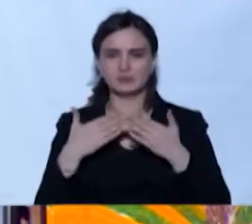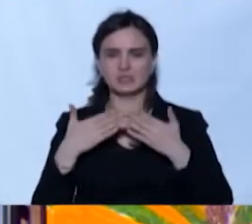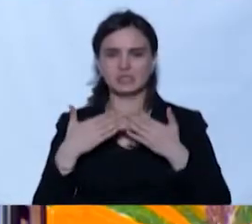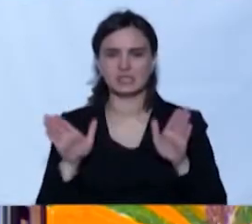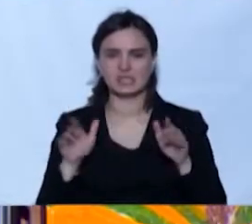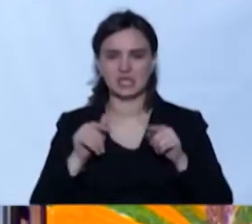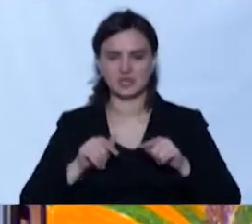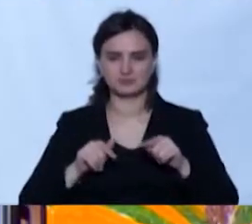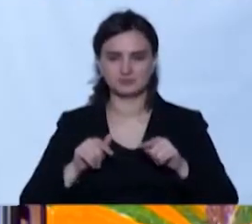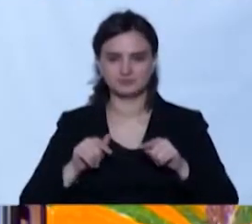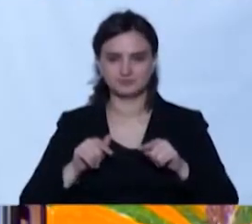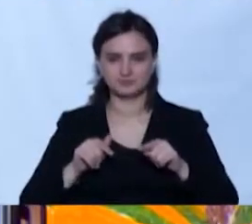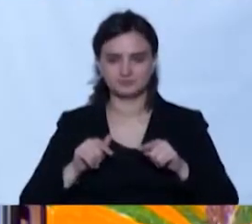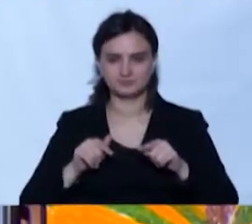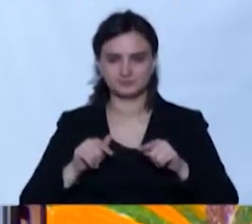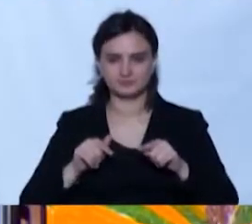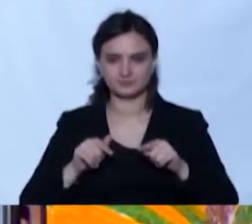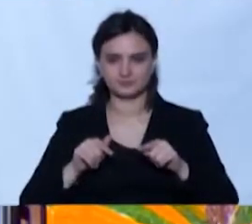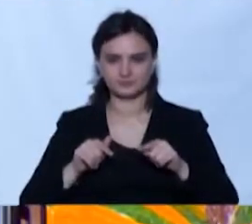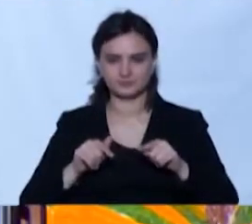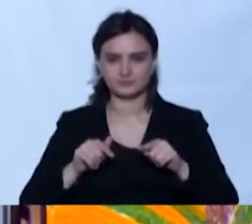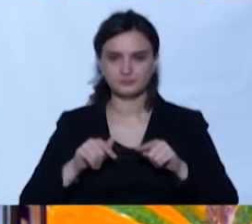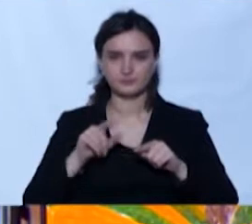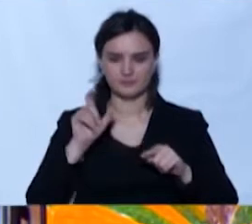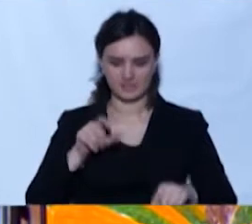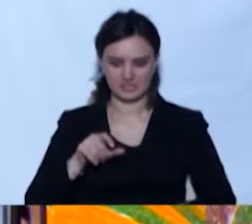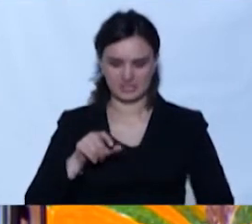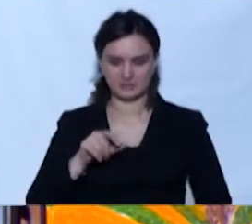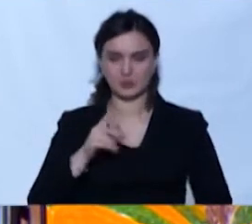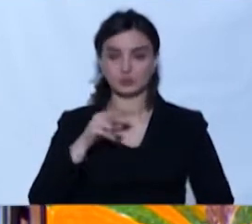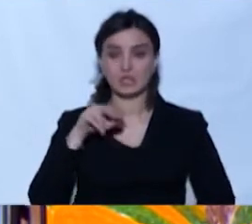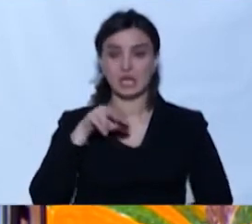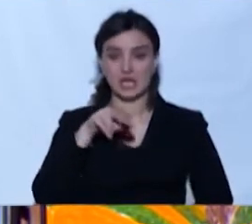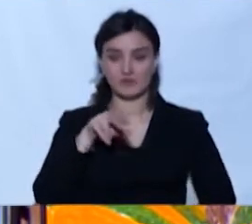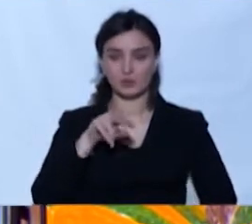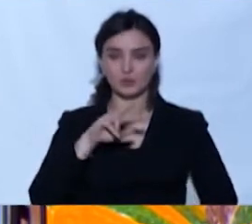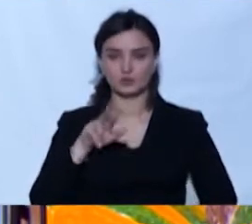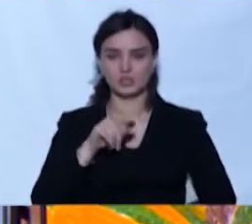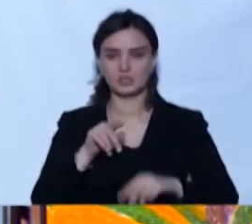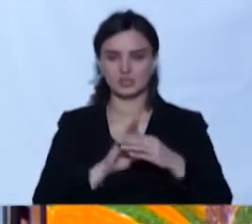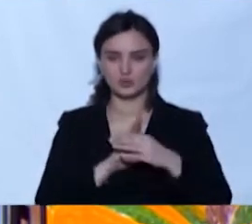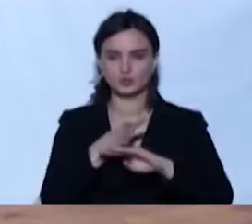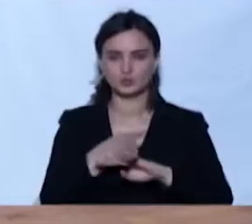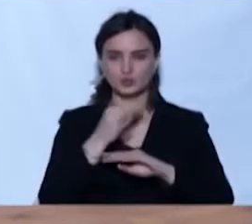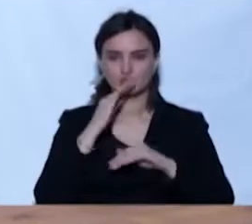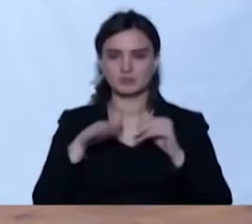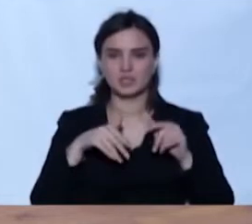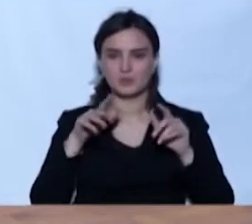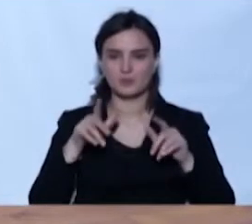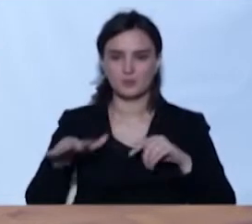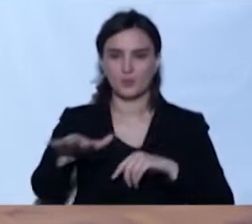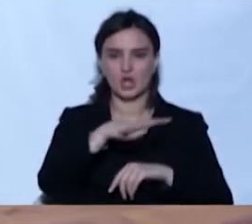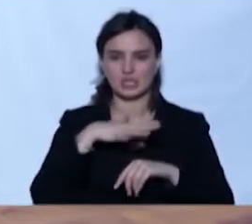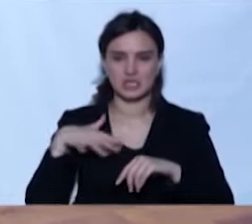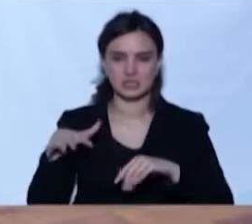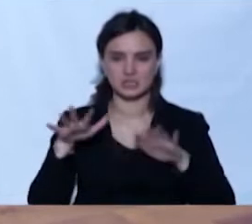წარმოადგენს. სადაც ადამიანს უნდა გაევლო და გასულიყო შემდეგ მოედანზე. ეს საკმაოდ